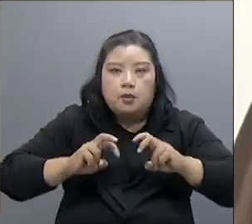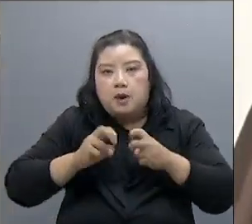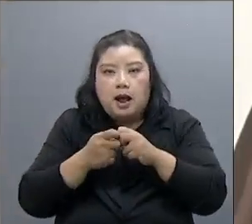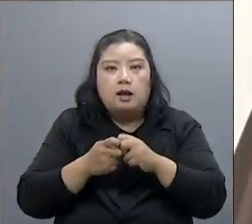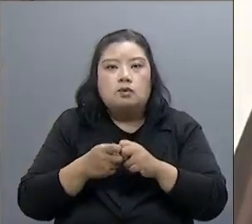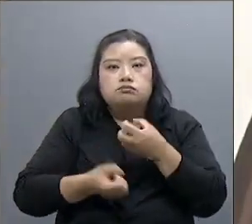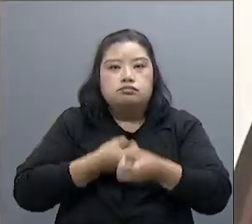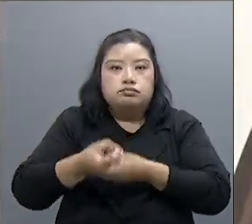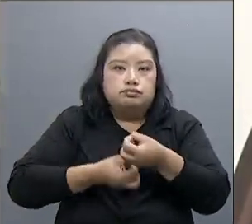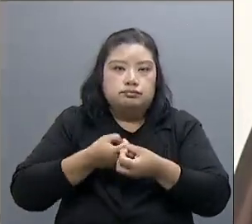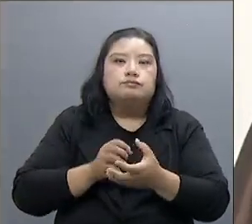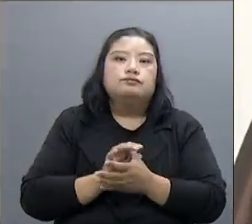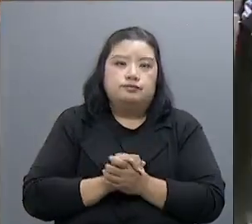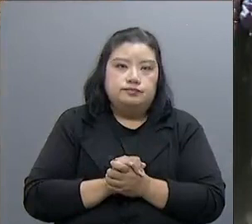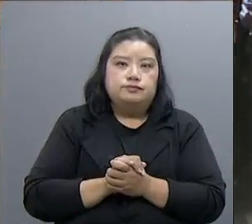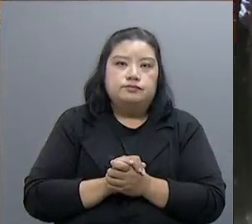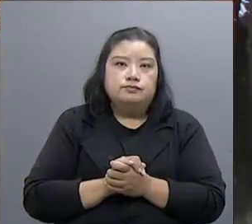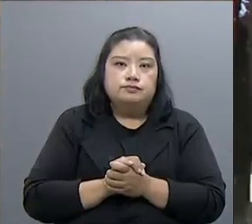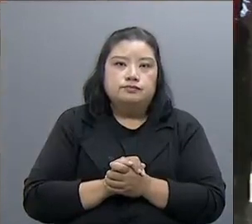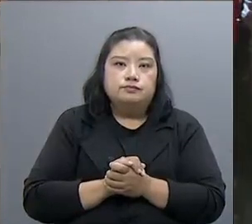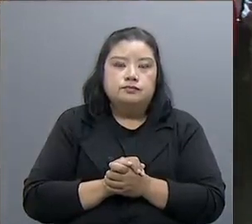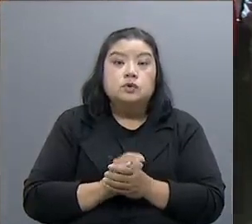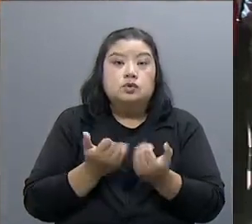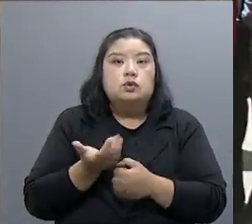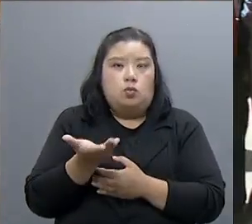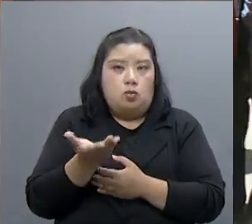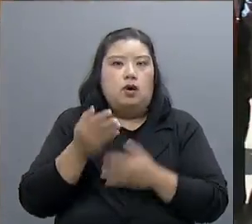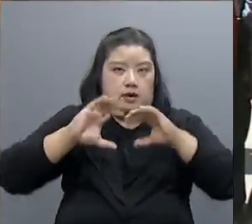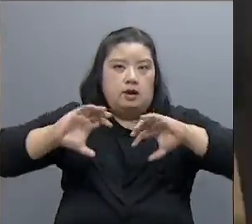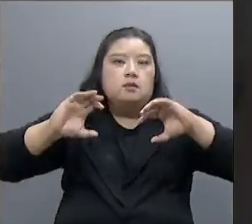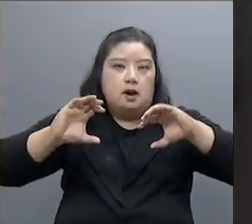นะครับ เสนอให้ภาครัฐครับ